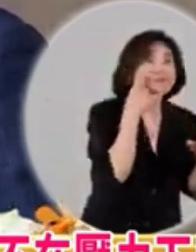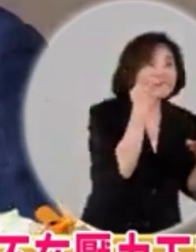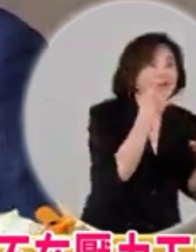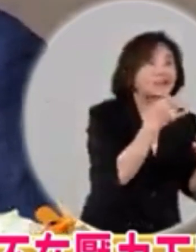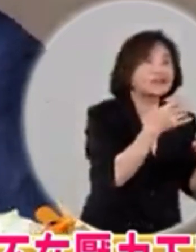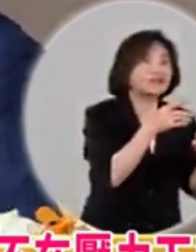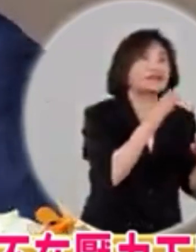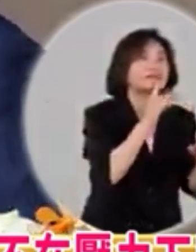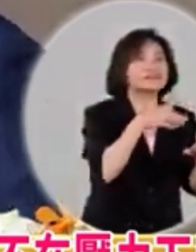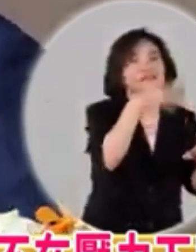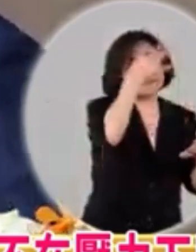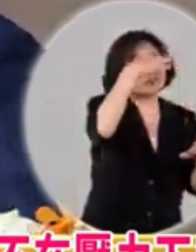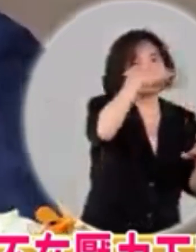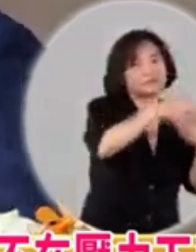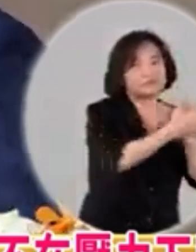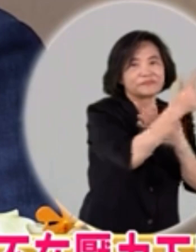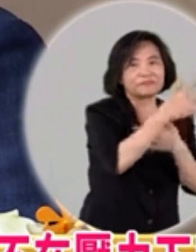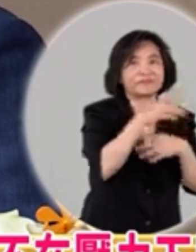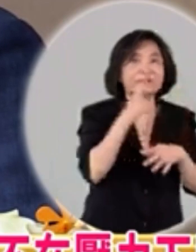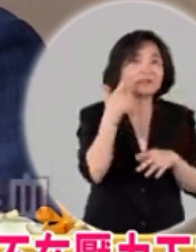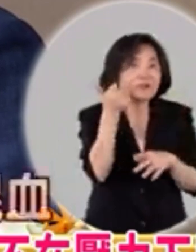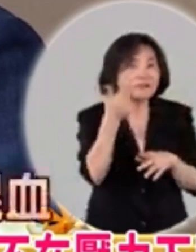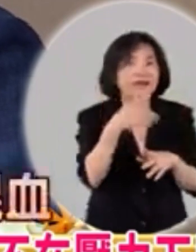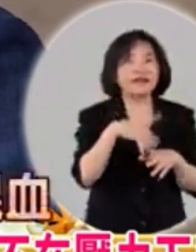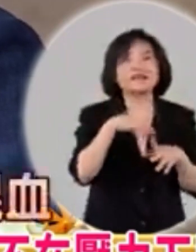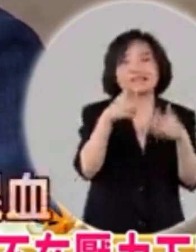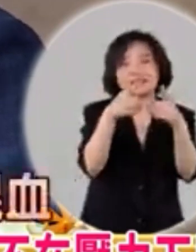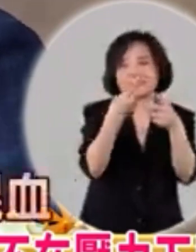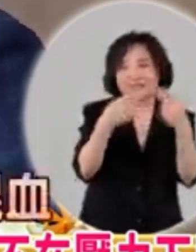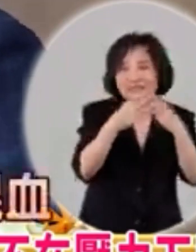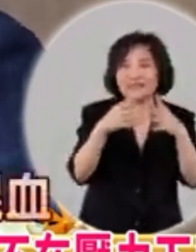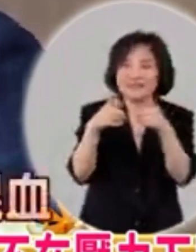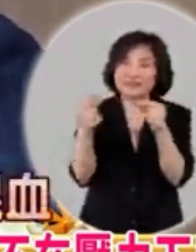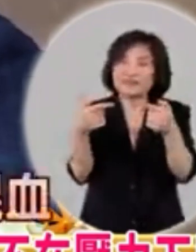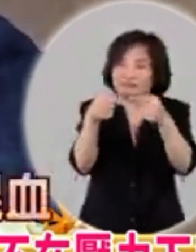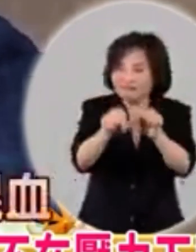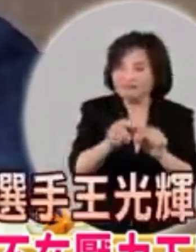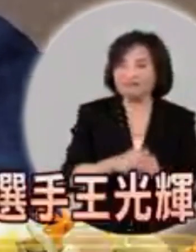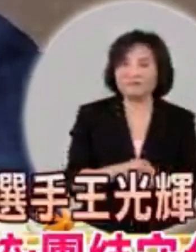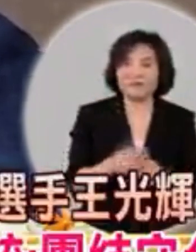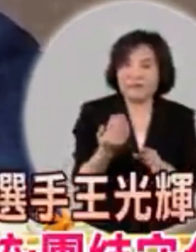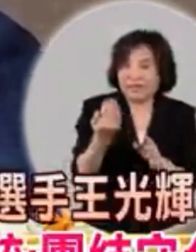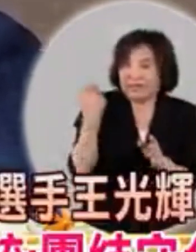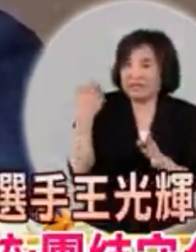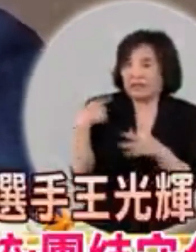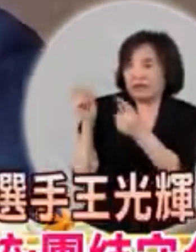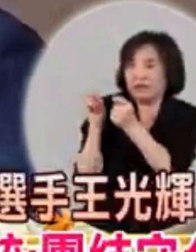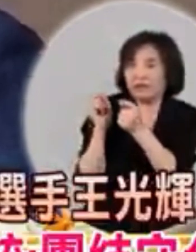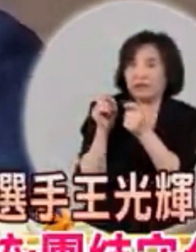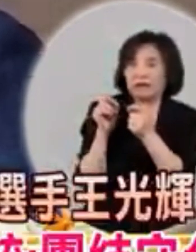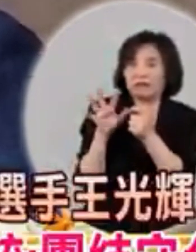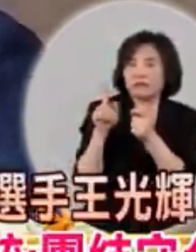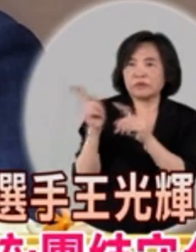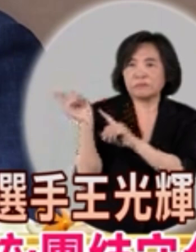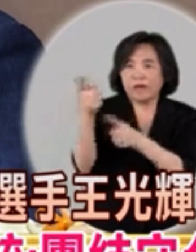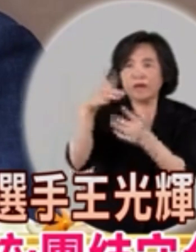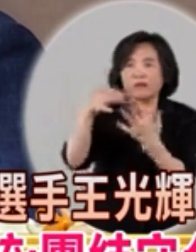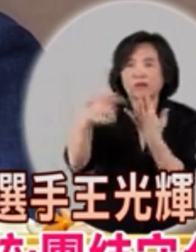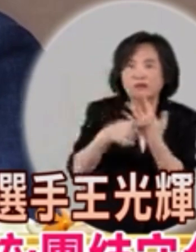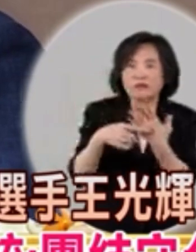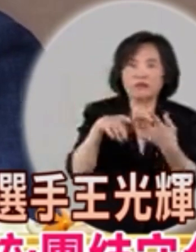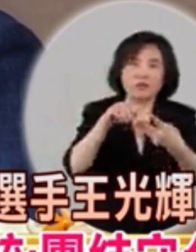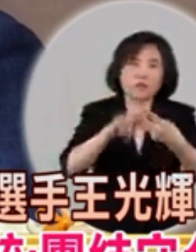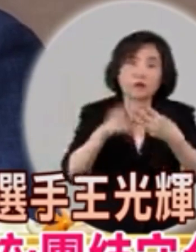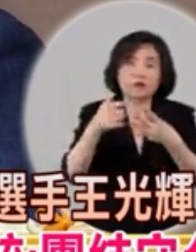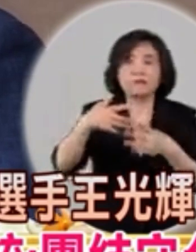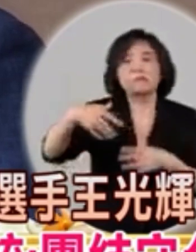家跟日本的混血。不久前才离开我们的棒球选手王光